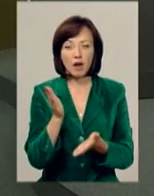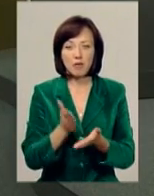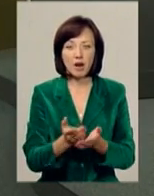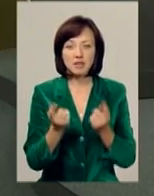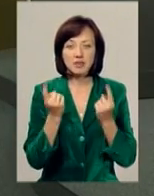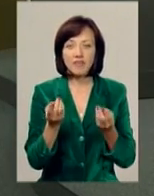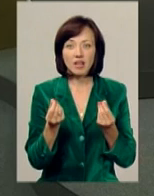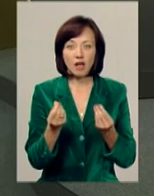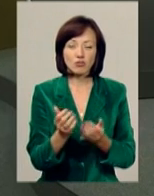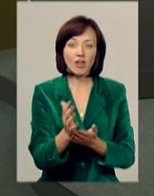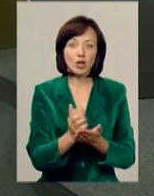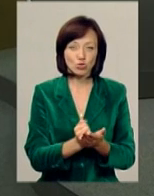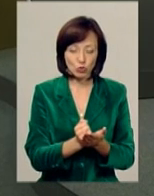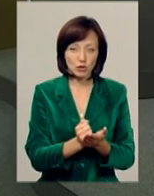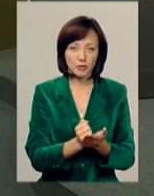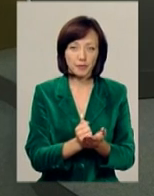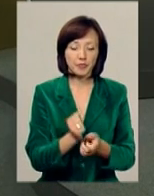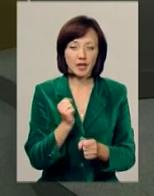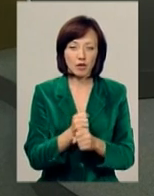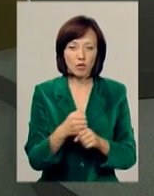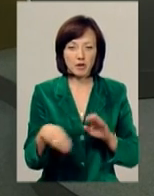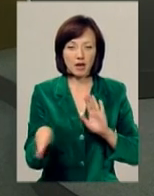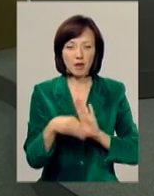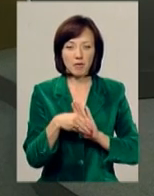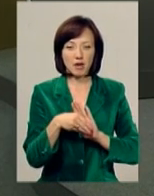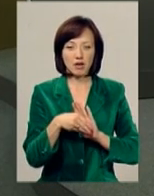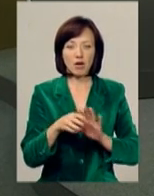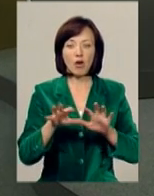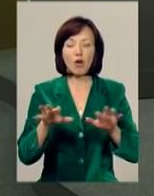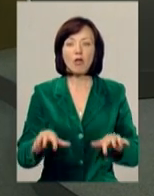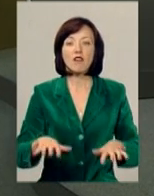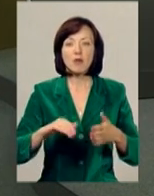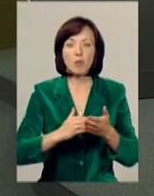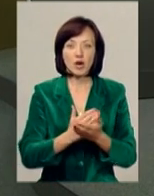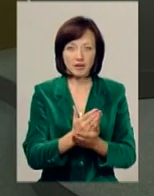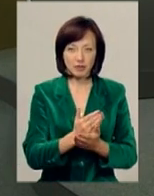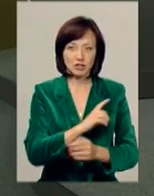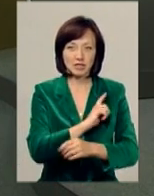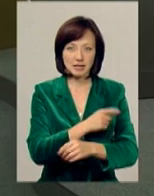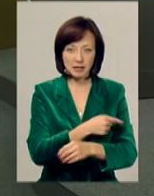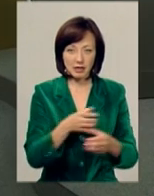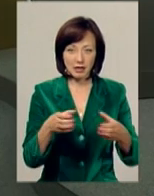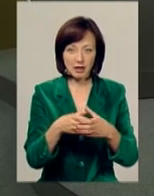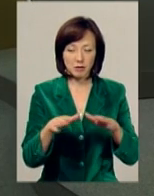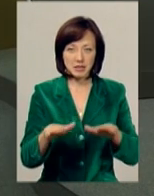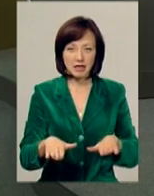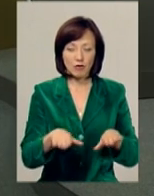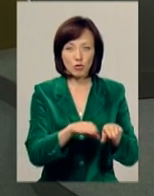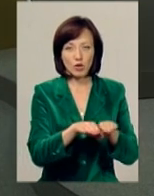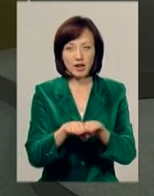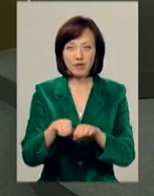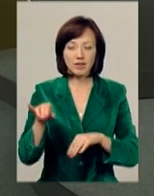значний фінансовий ресурс робить хабар голові політичної сили відповідної на місцевому рівні